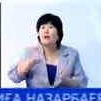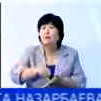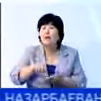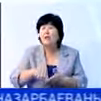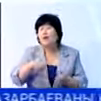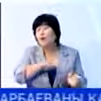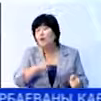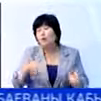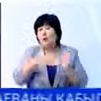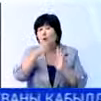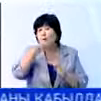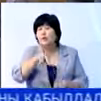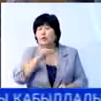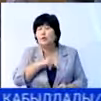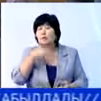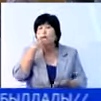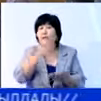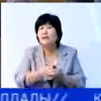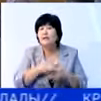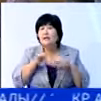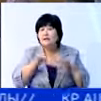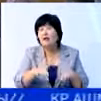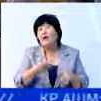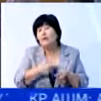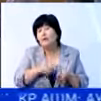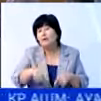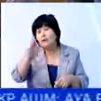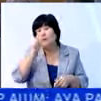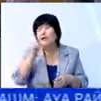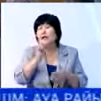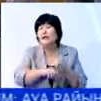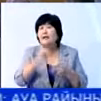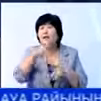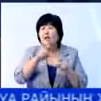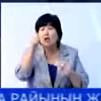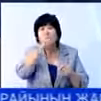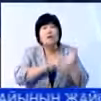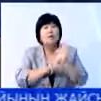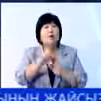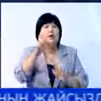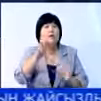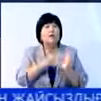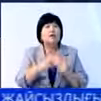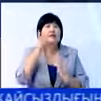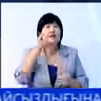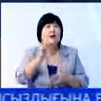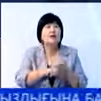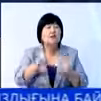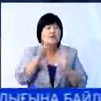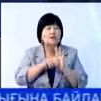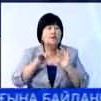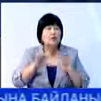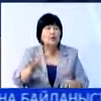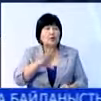9 айда атқарған жұмыстары бойынша есеп берді. Мәселен, мемлекеттік кірістер департаменті жыл басынан бері 182 салықтық тексеру